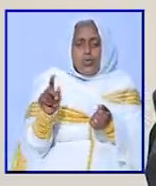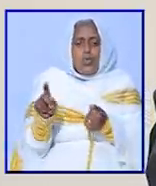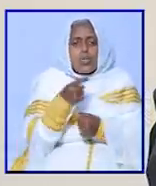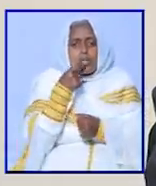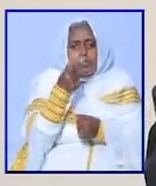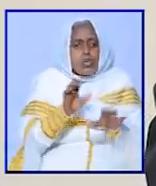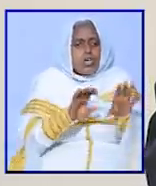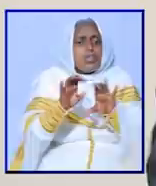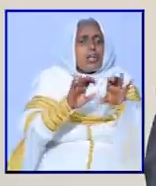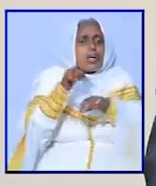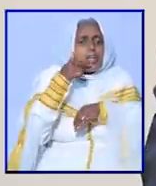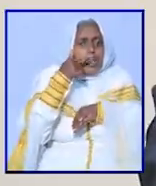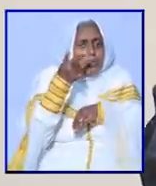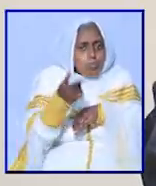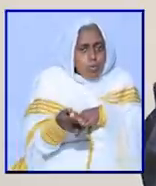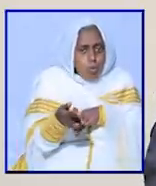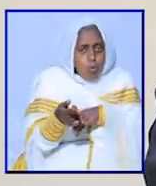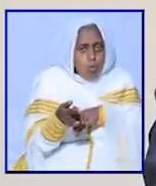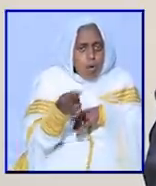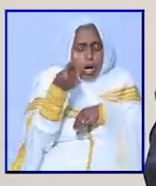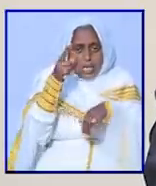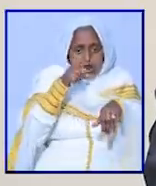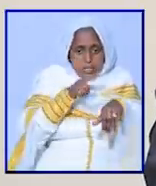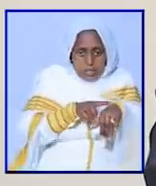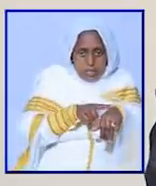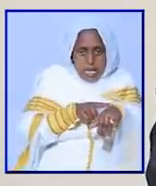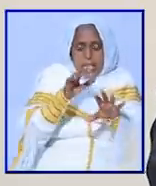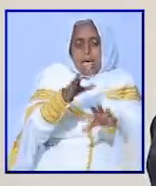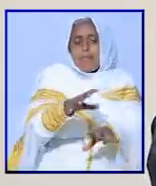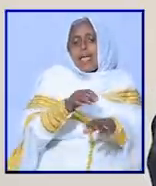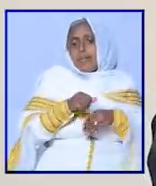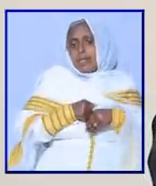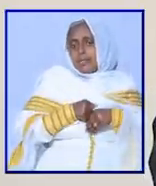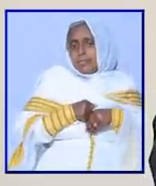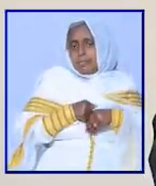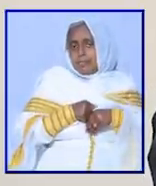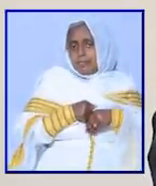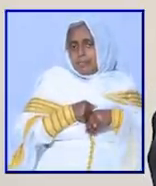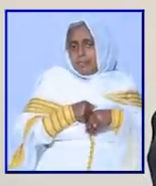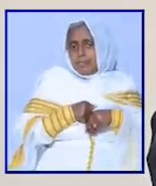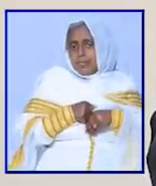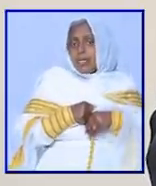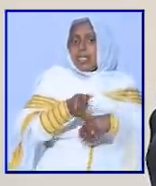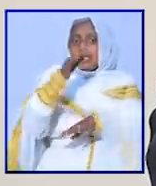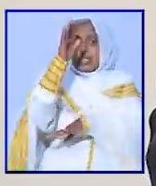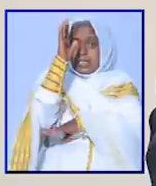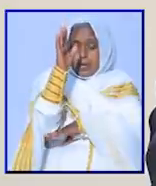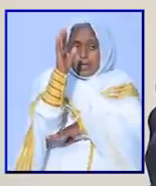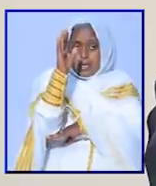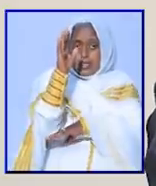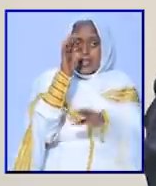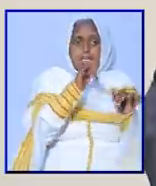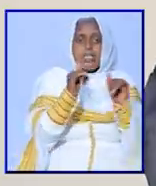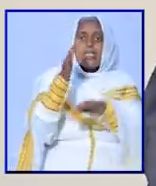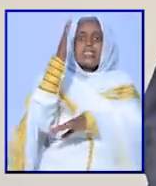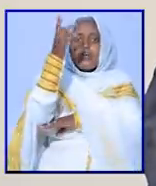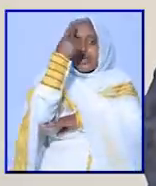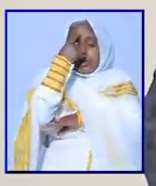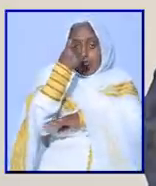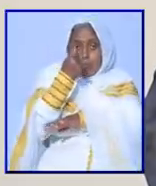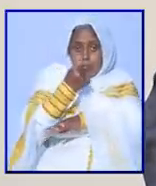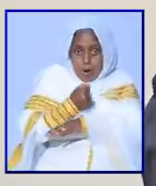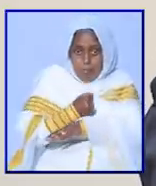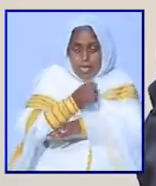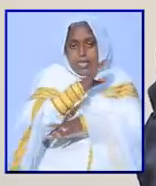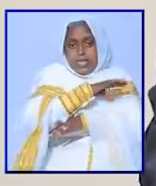አይደለም፣ ይሆንልኛል ብሎ ይደረግልኛል ብሎ እንደው አንድ ጊዜ ዝም ብሎ ይመቀበል። አሁን